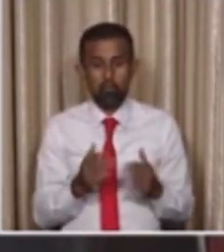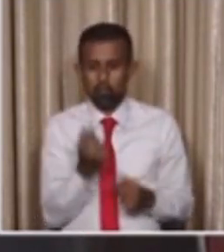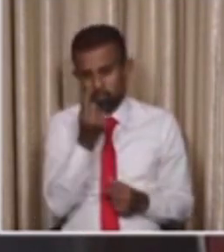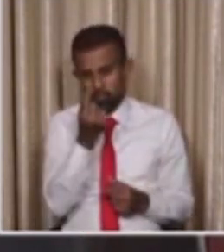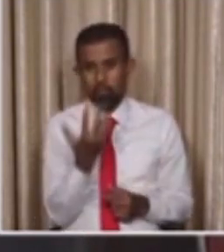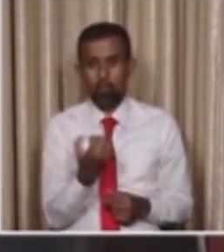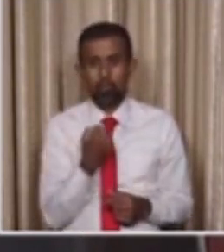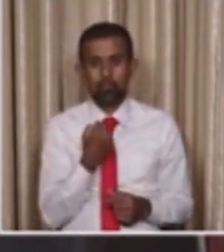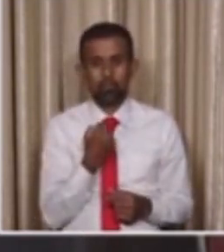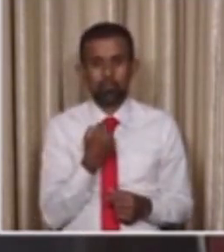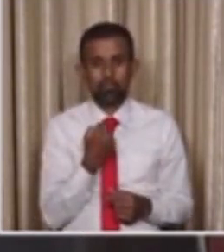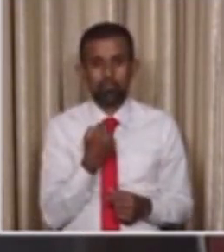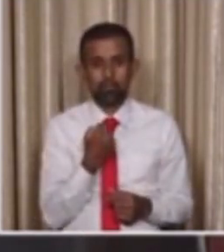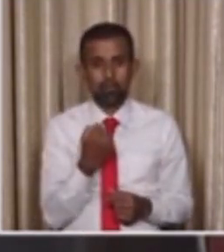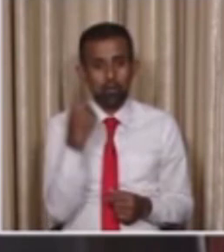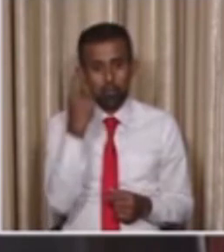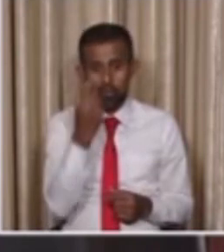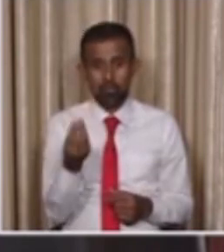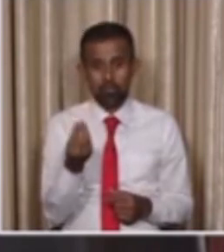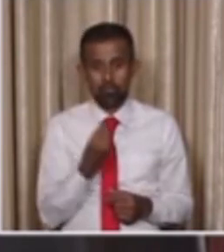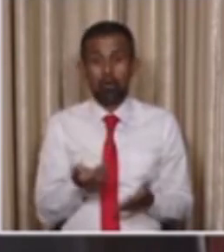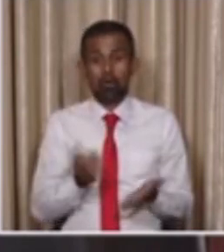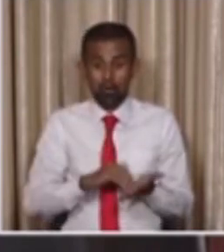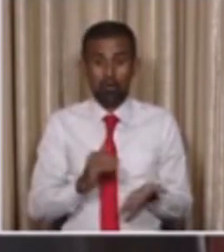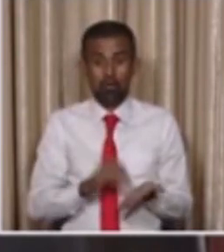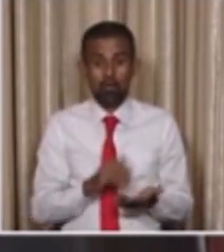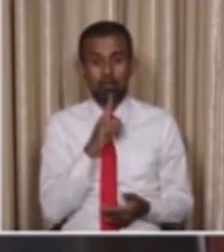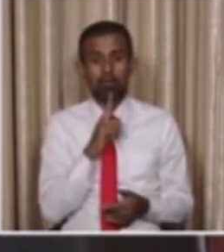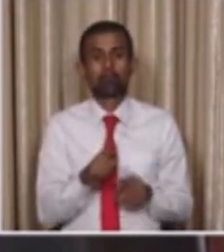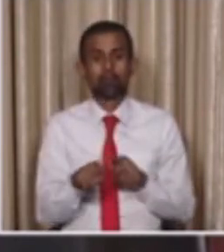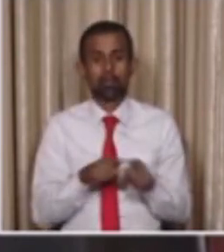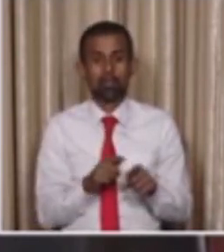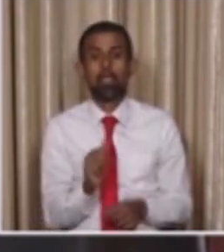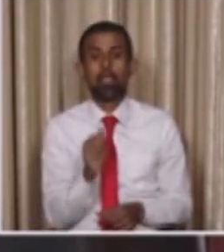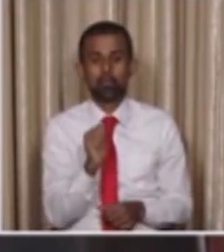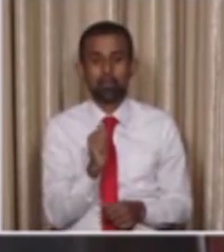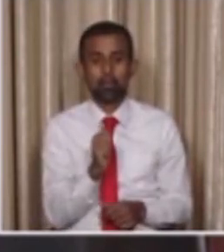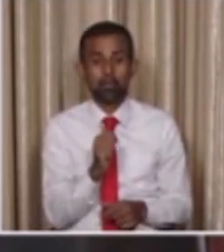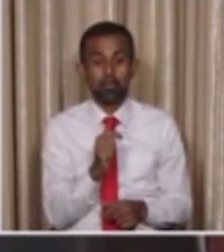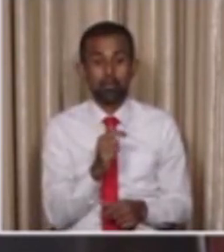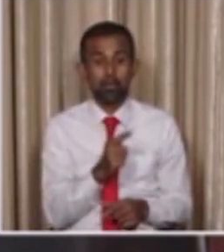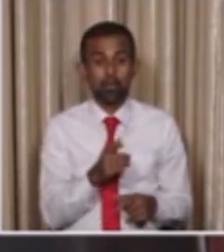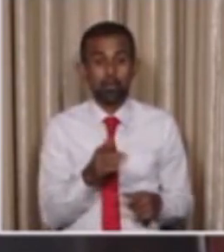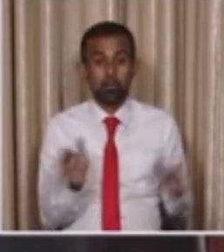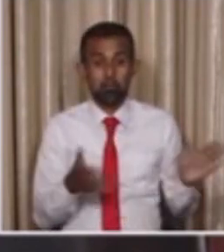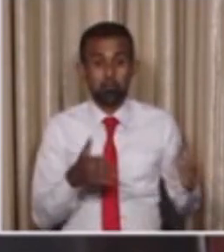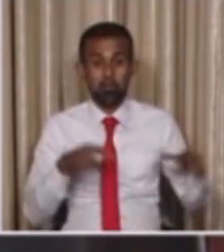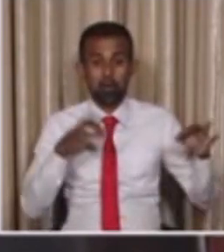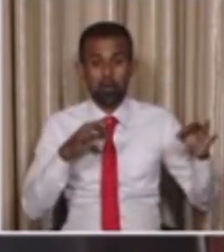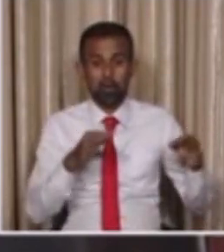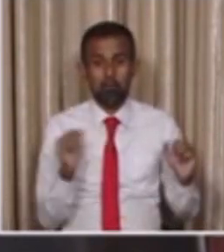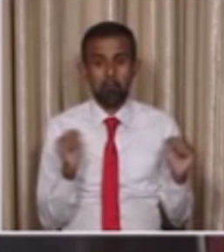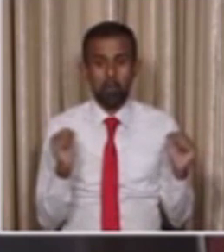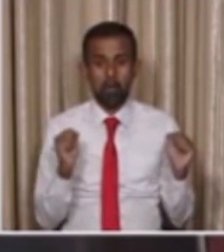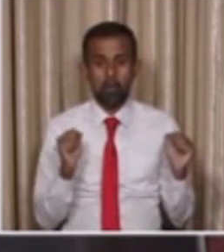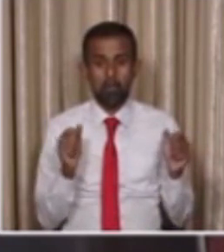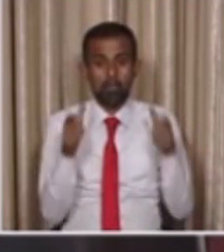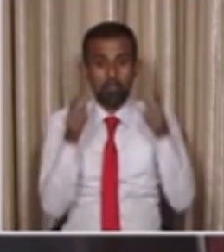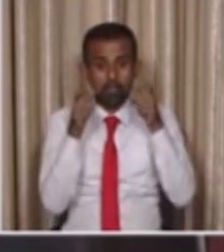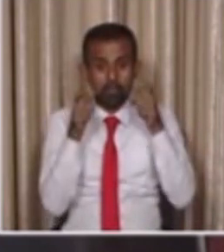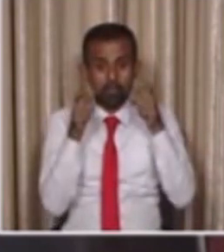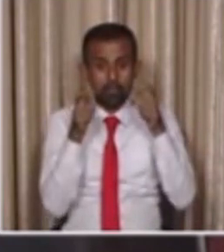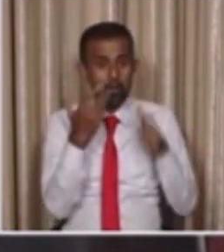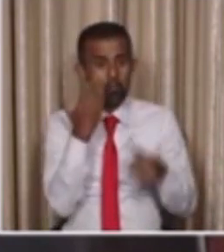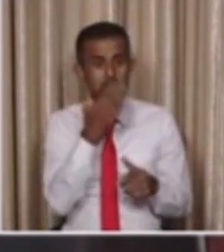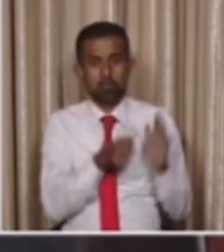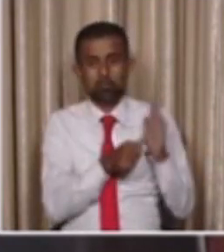ඕනේ. ඒ තව පොඩ්ඩක් හොයලා දුන්නොත් කියලා නැහැ තවත් පොඩ්ඩක් ඕනේ. ඇයි ඒ? ගුරා බයයි මේ තොවිල කරන්න. යකාගේ සැර දැක්කාම එයා